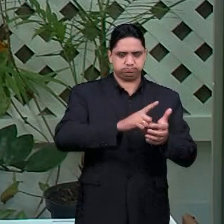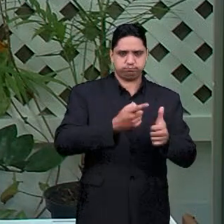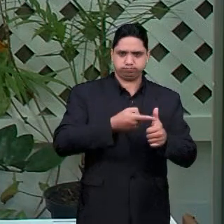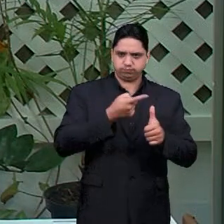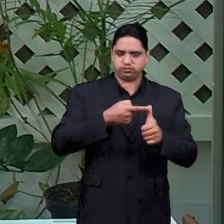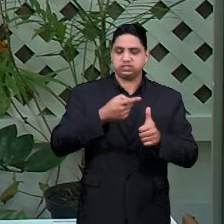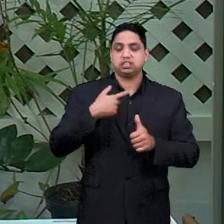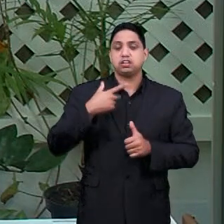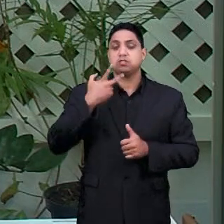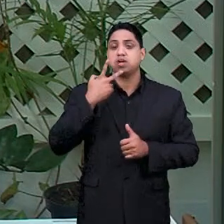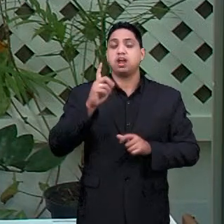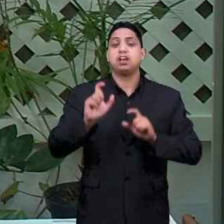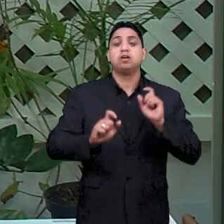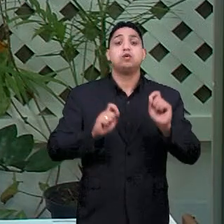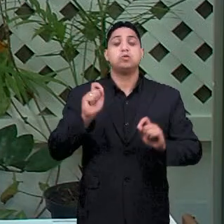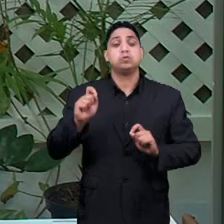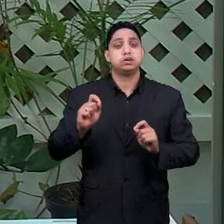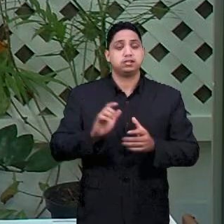dire que